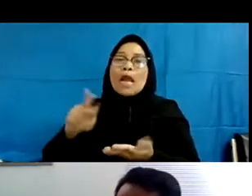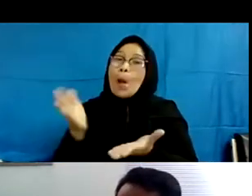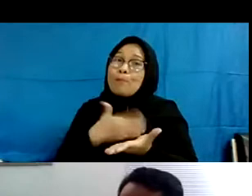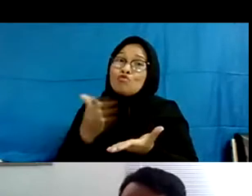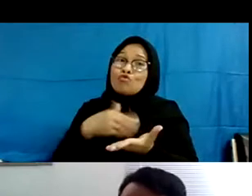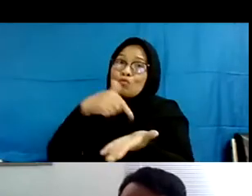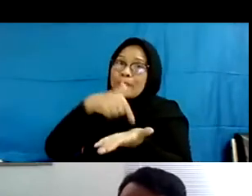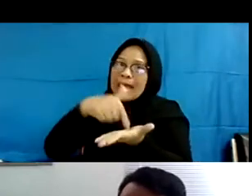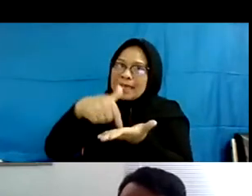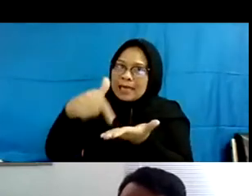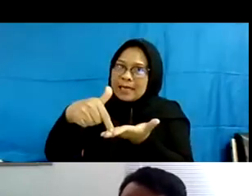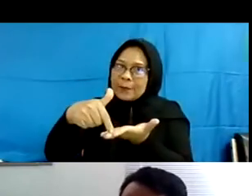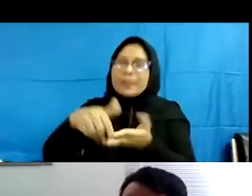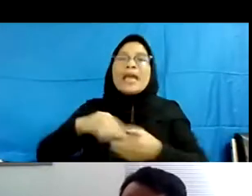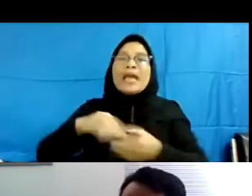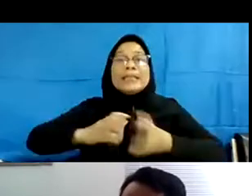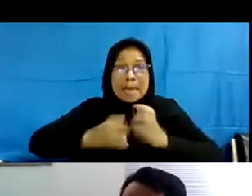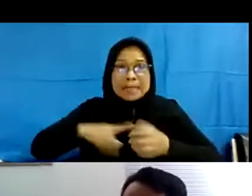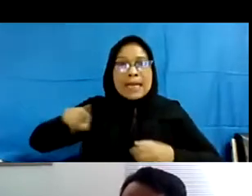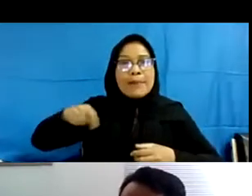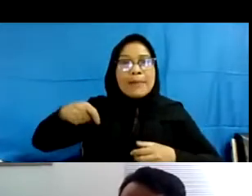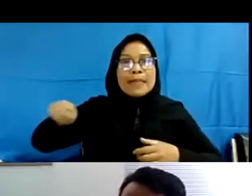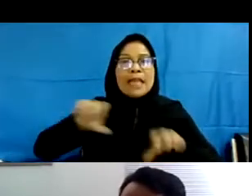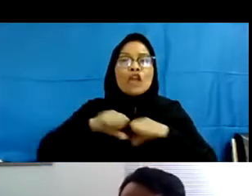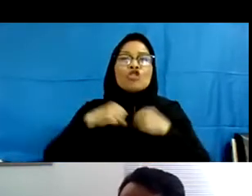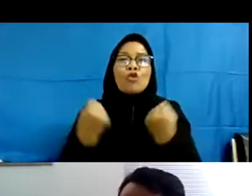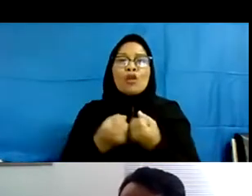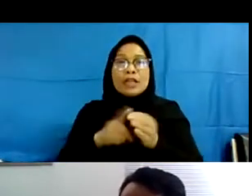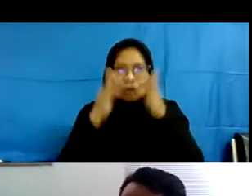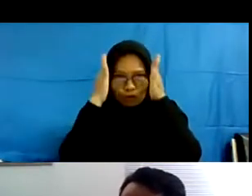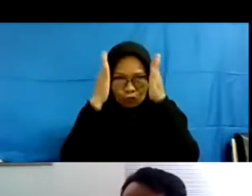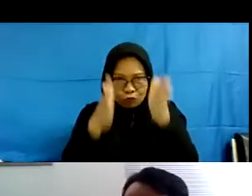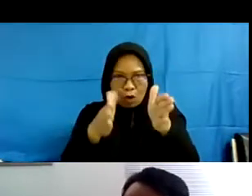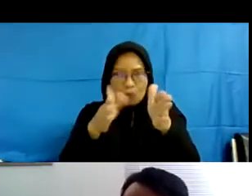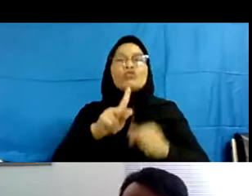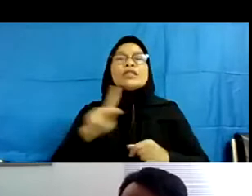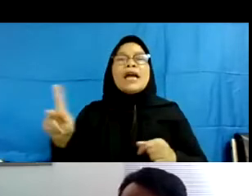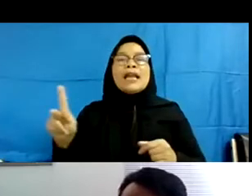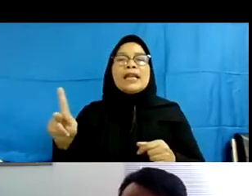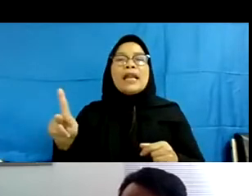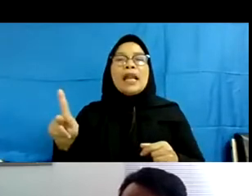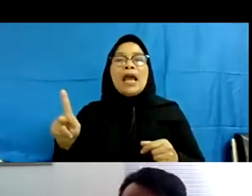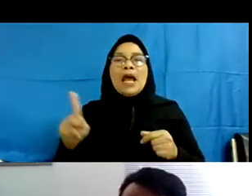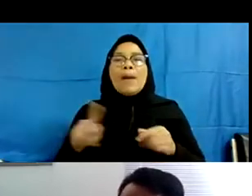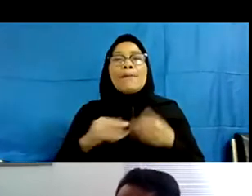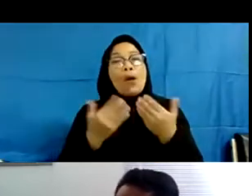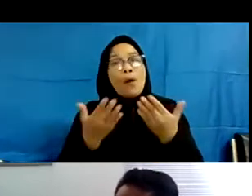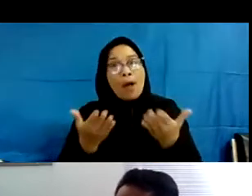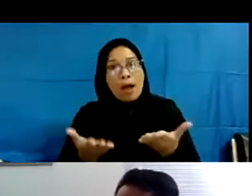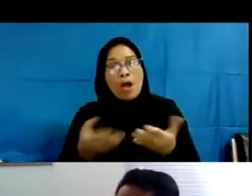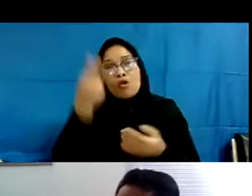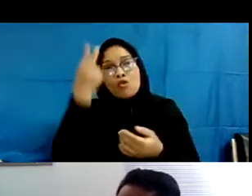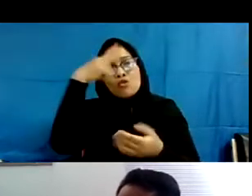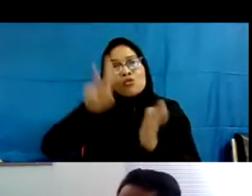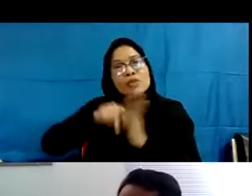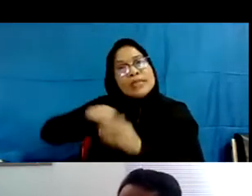Kementerian Sosial dalam hal ini fokus rehabilitasi sosialnya saat ini adalah bahwa kalau untuk di